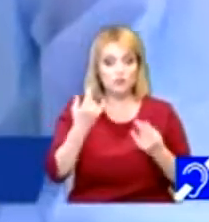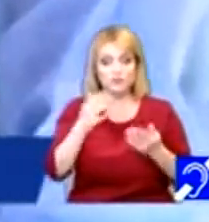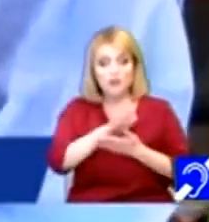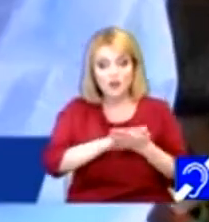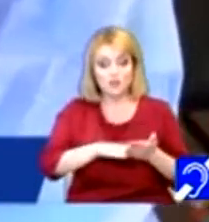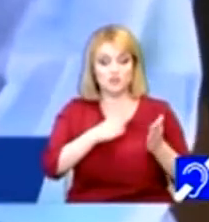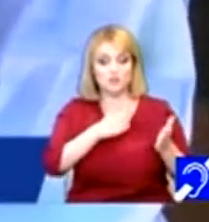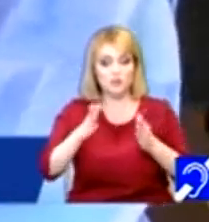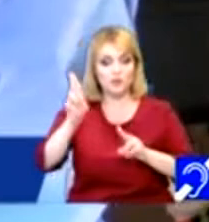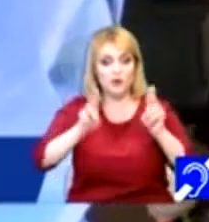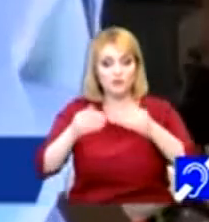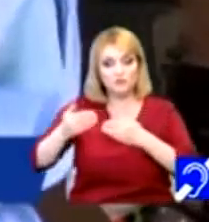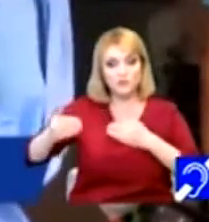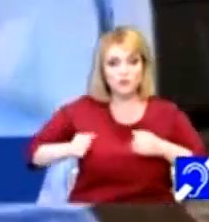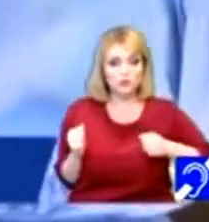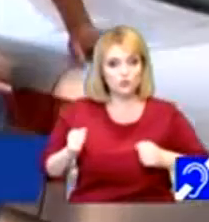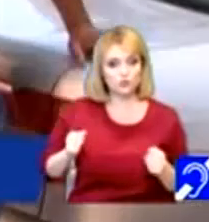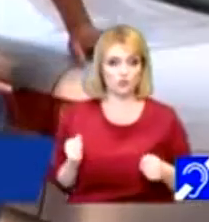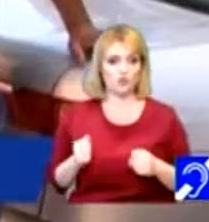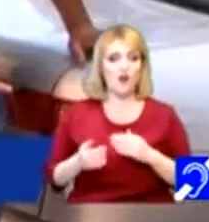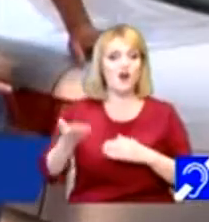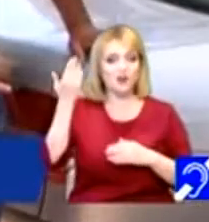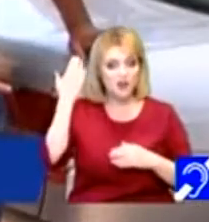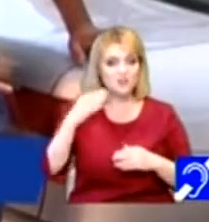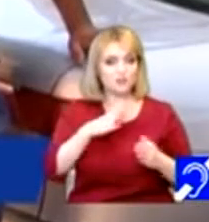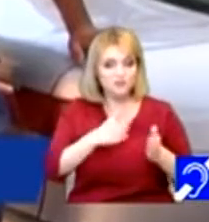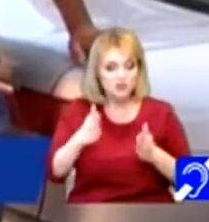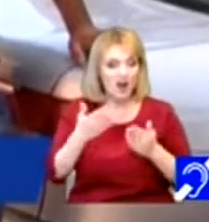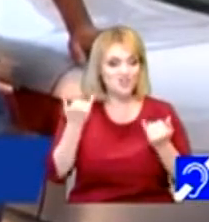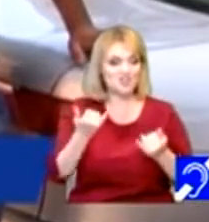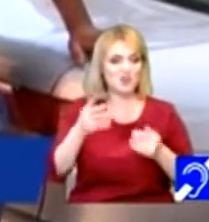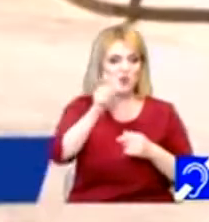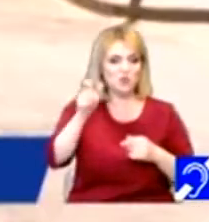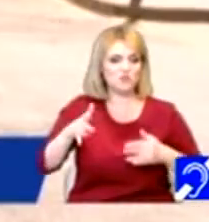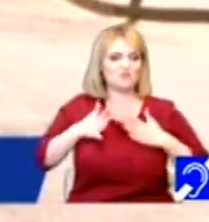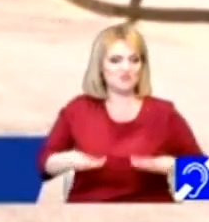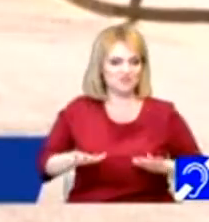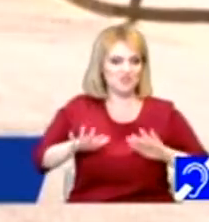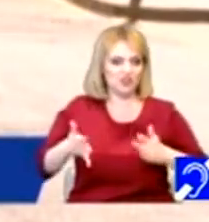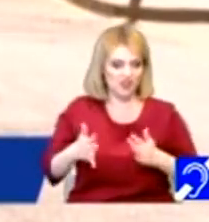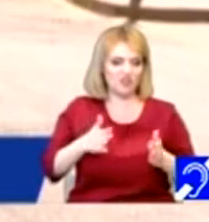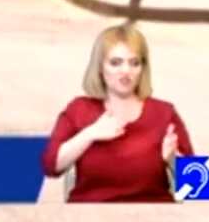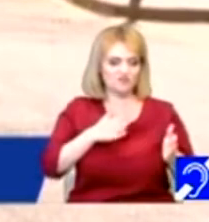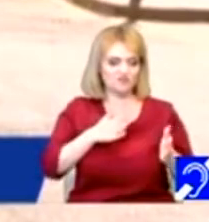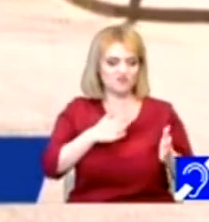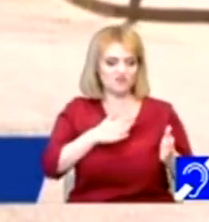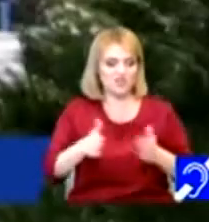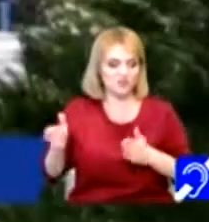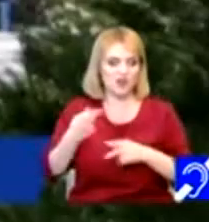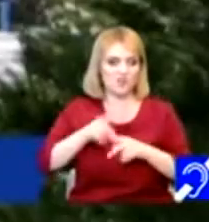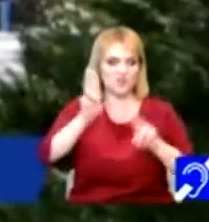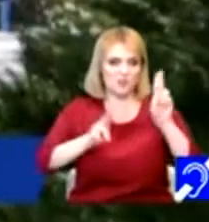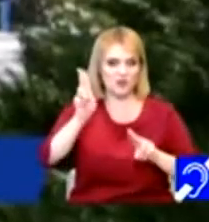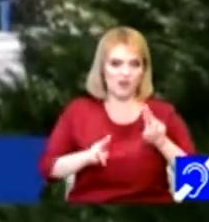folosirea măștii de protecție, se respectă mult mai puțin decât în alte circumstanțe. În opinia experților, lipsa măsurilor de protecție ar putea duce la